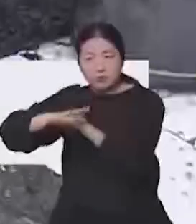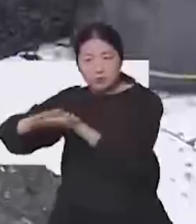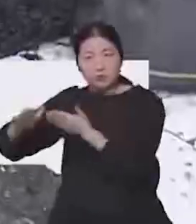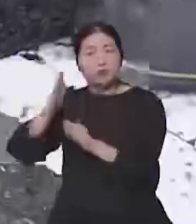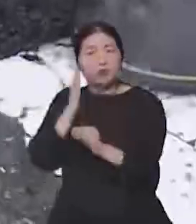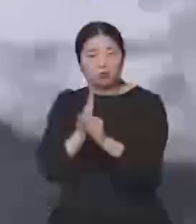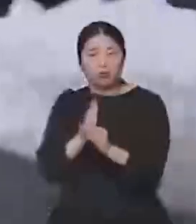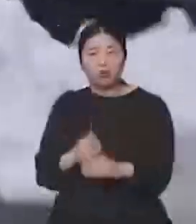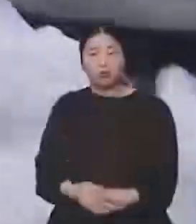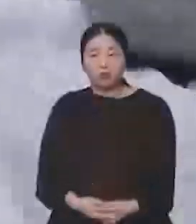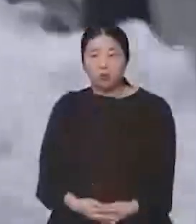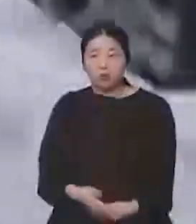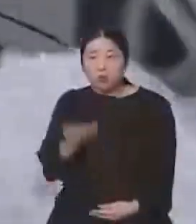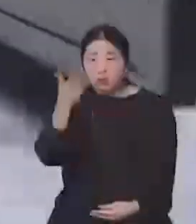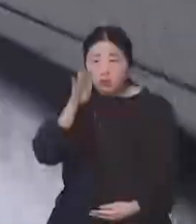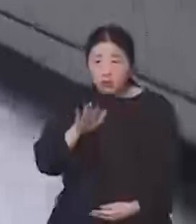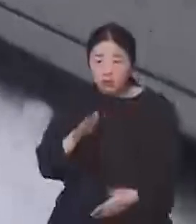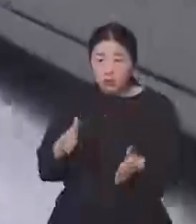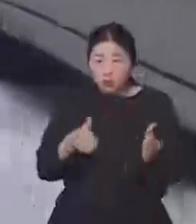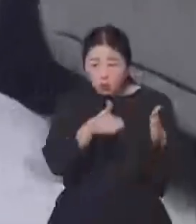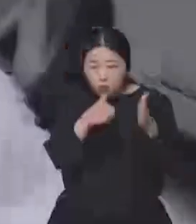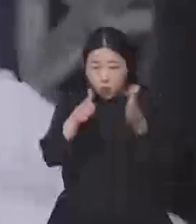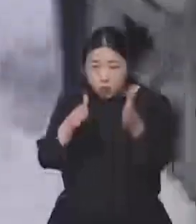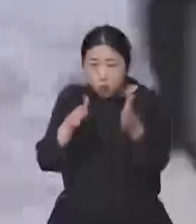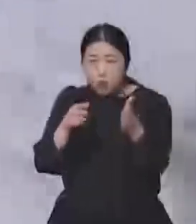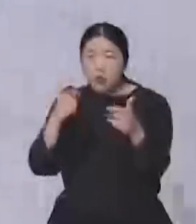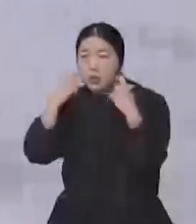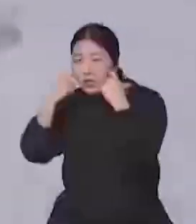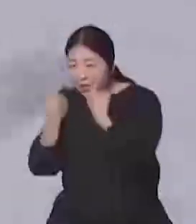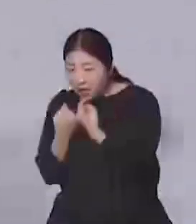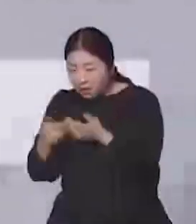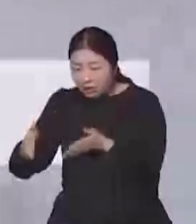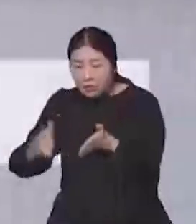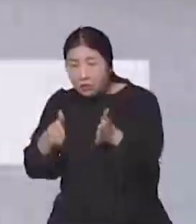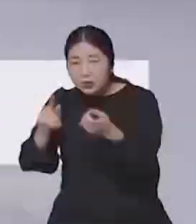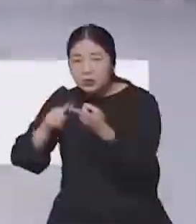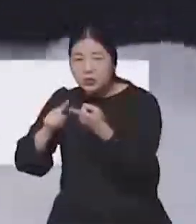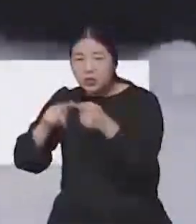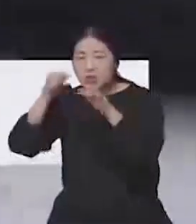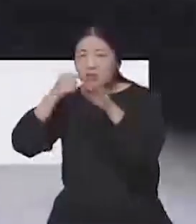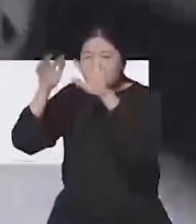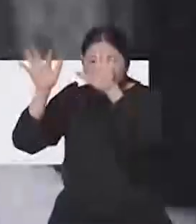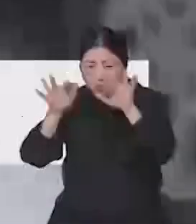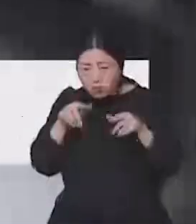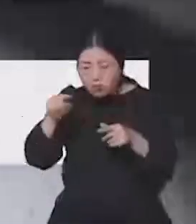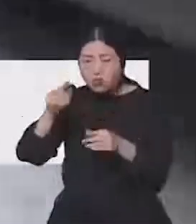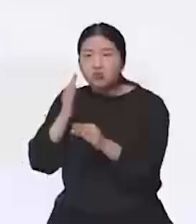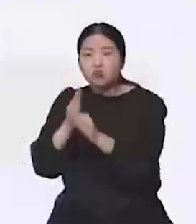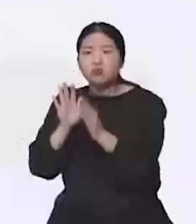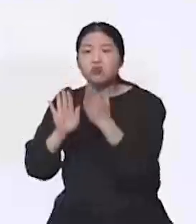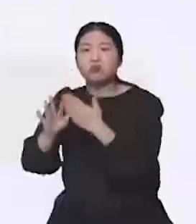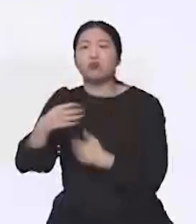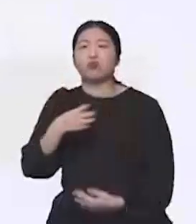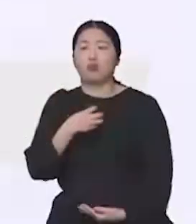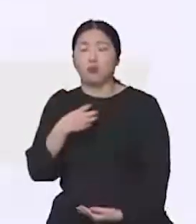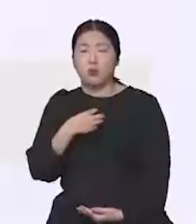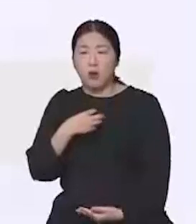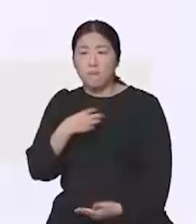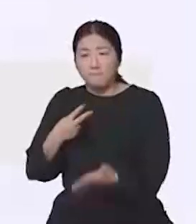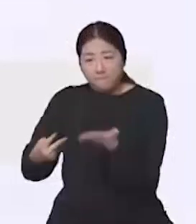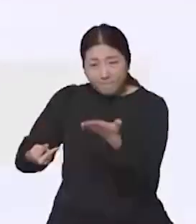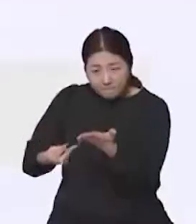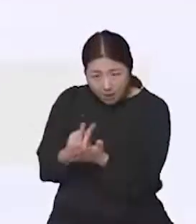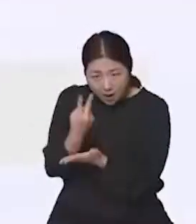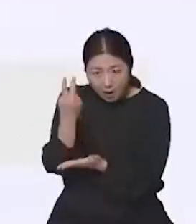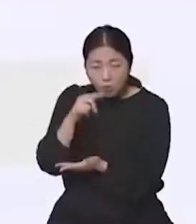있습니다. 하지만 도심 이면도로나 사유지는 폭설이 끝난 뒤에도 여전히 위험합니다. 미끄럼